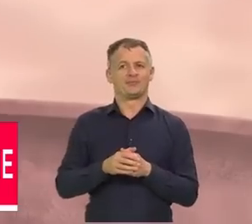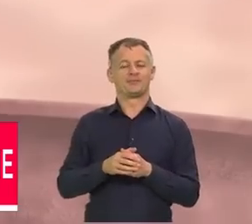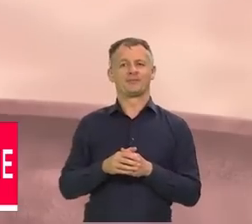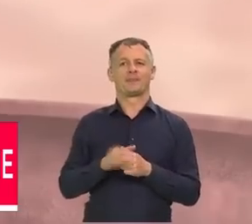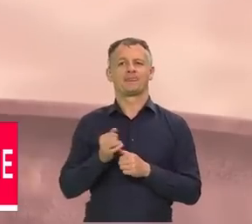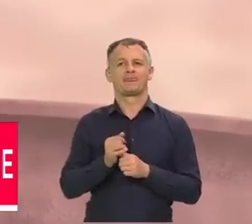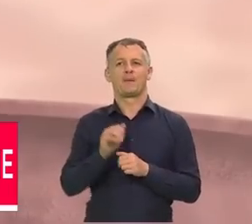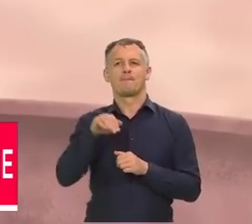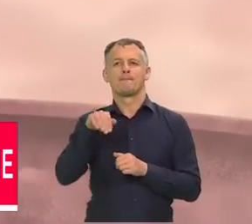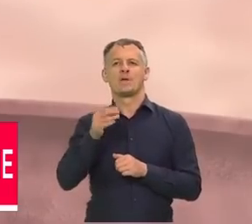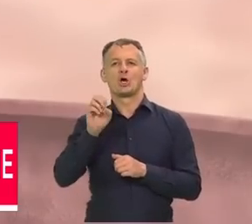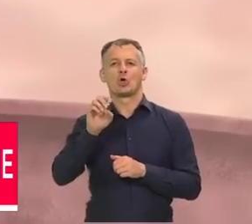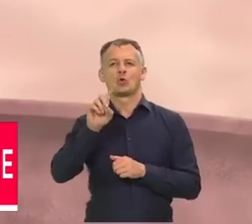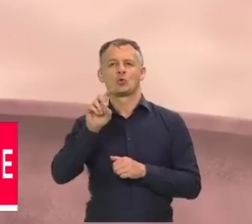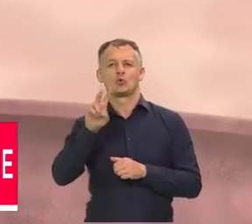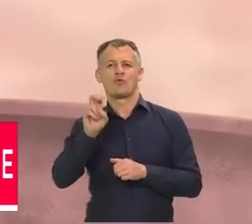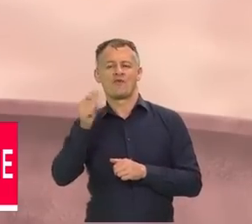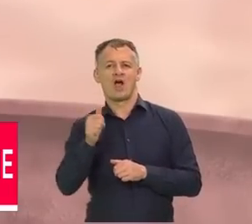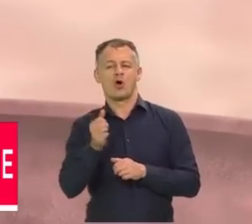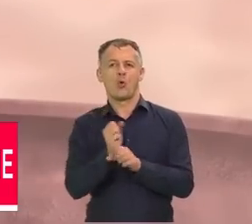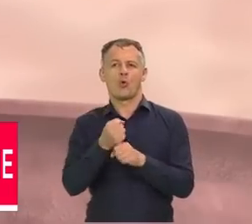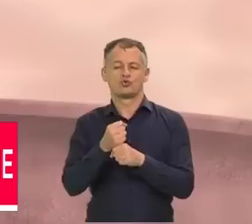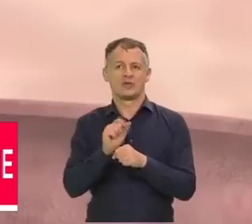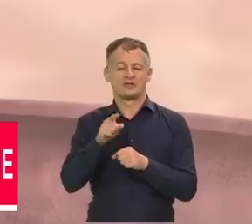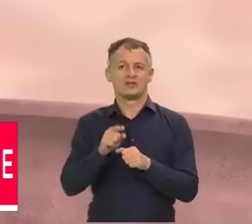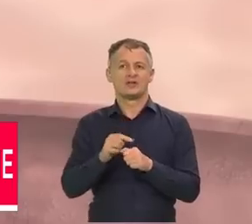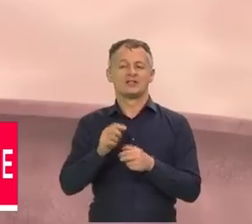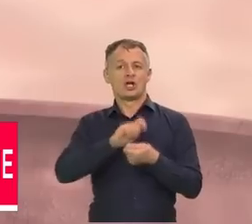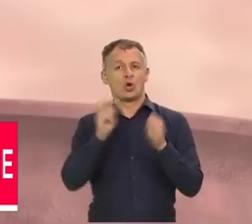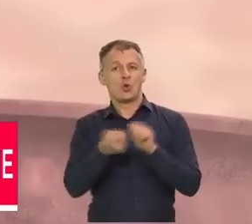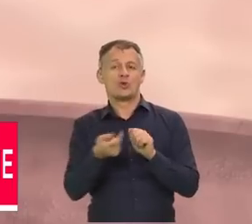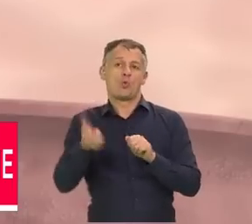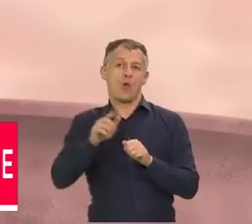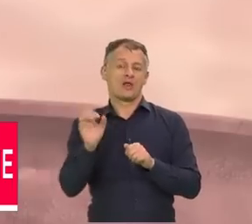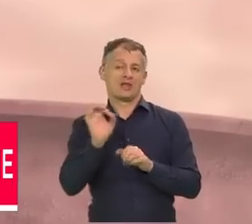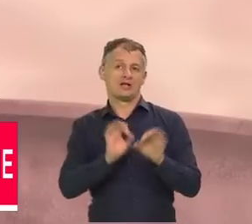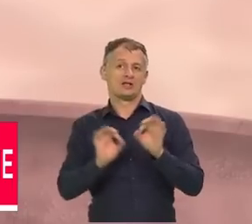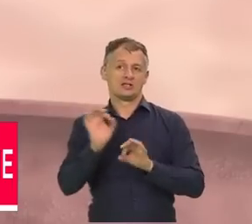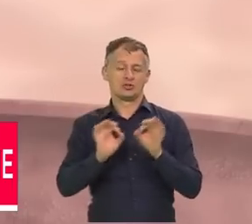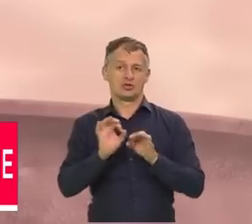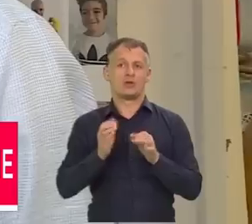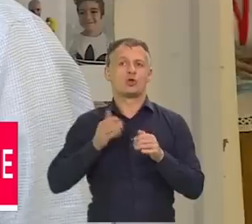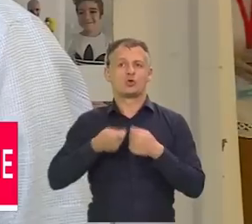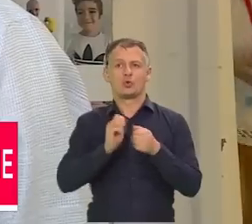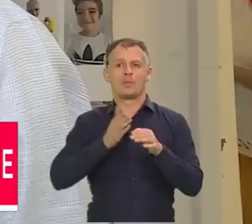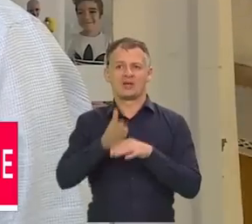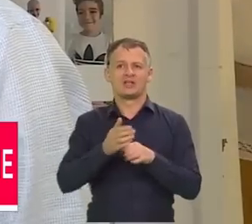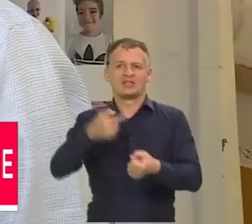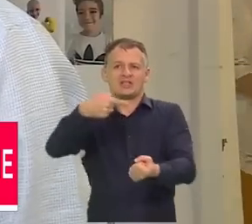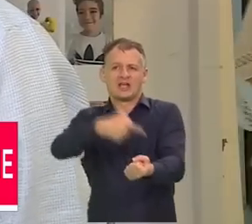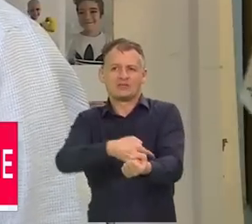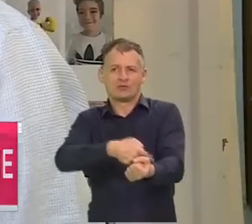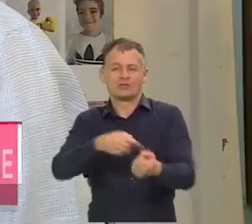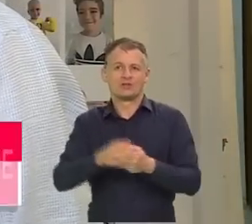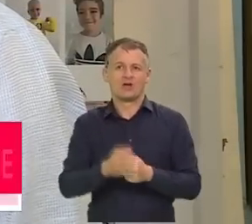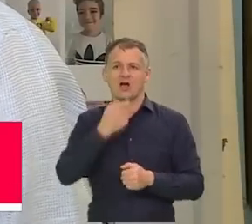măduva osoasă bolnavă este înlocuită cu una sănătoasă, care produce celule sanguine normale, totul printr-o transfuzie. 2019,